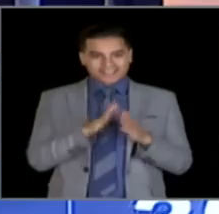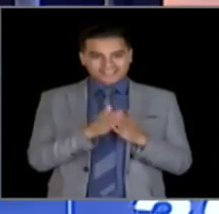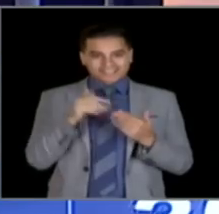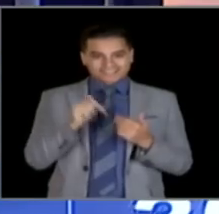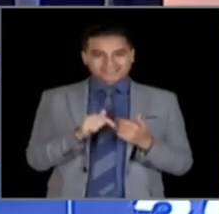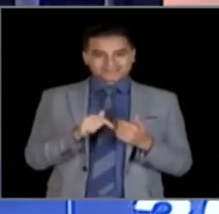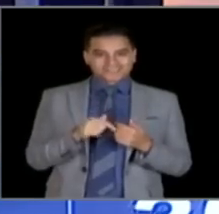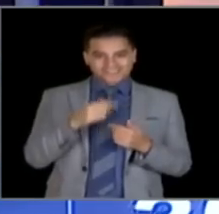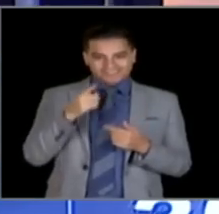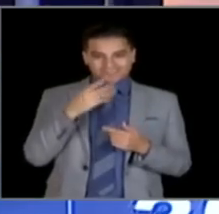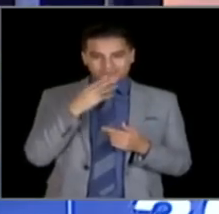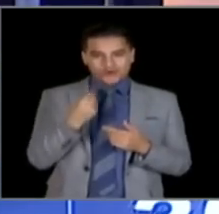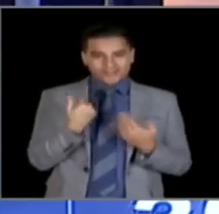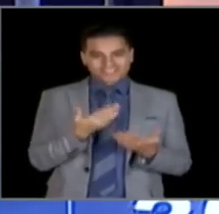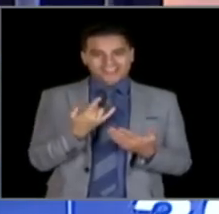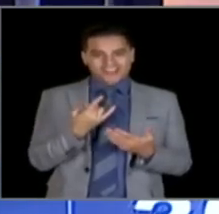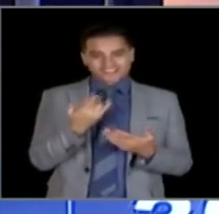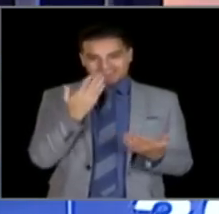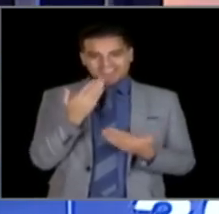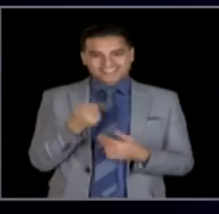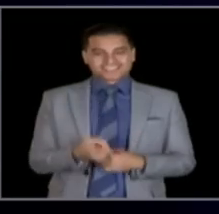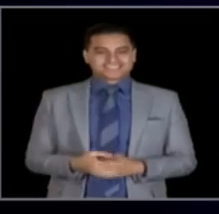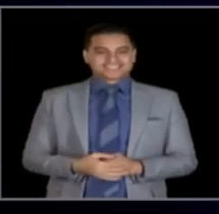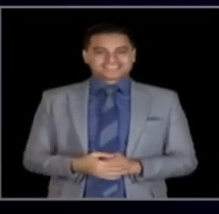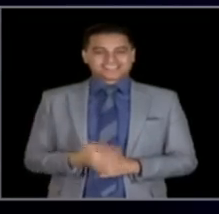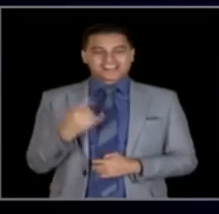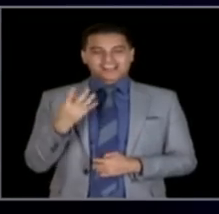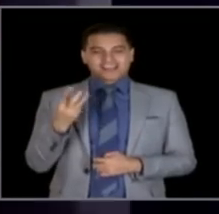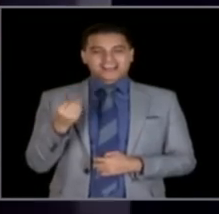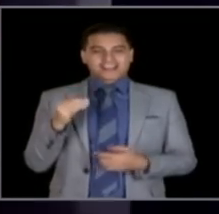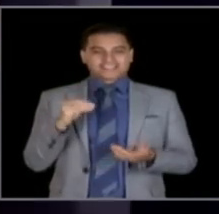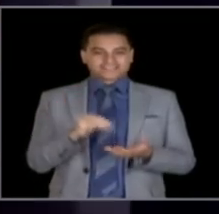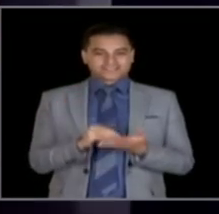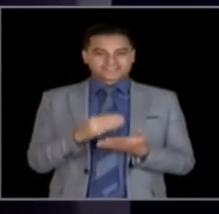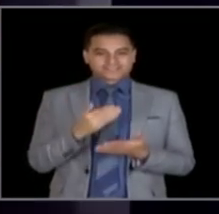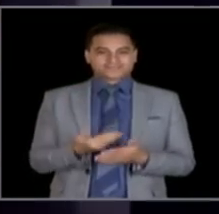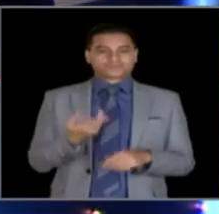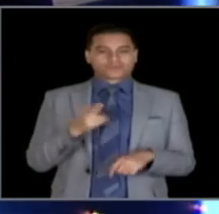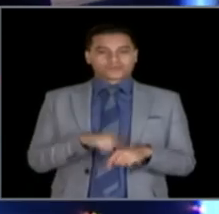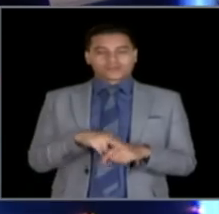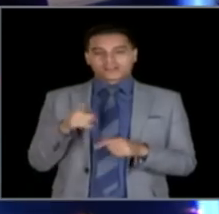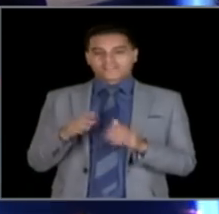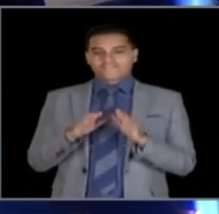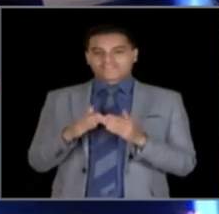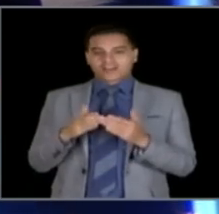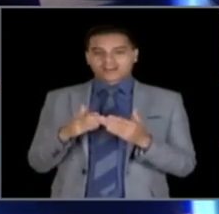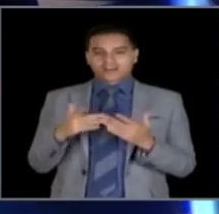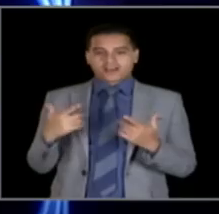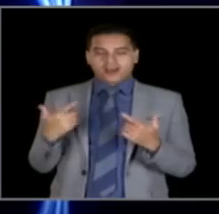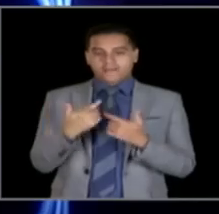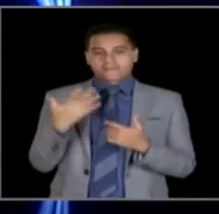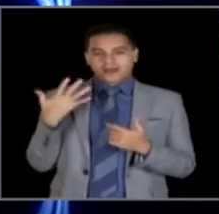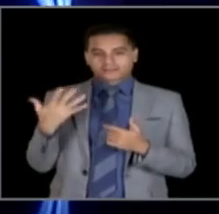اقريه. لك 10 نقط. الحمد لله. 30 أليجيترز فايترز 5، وسؤال في